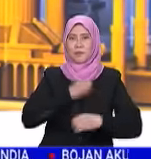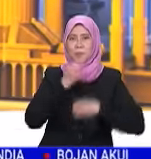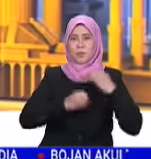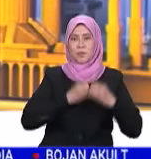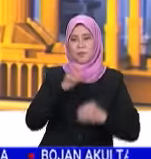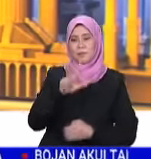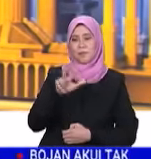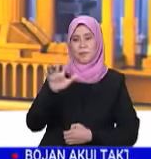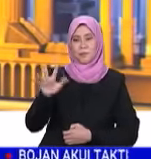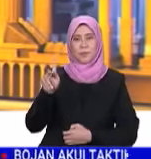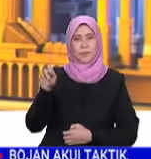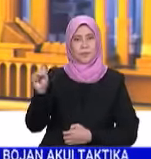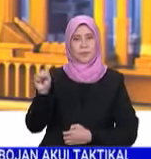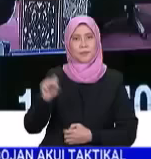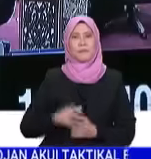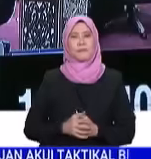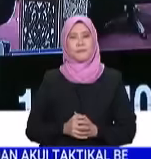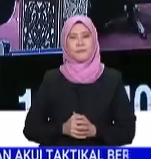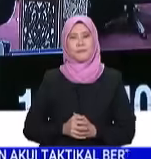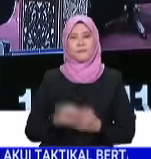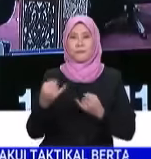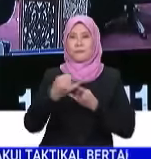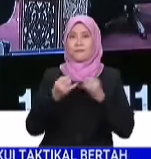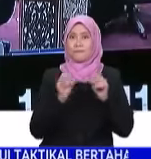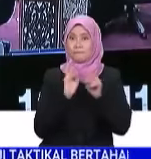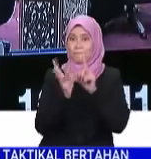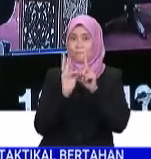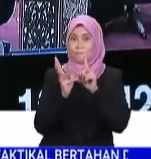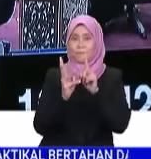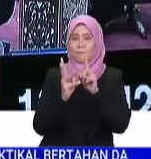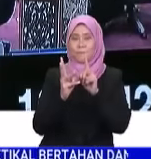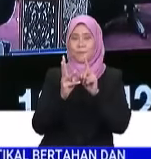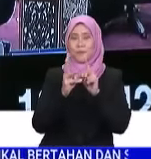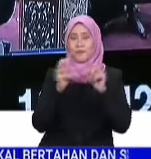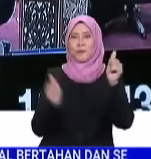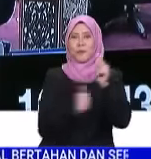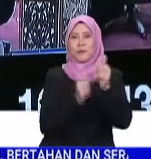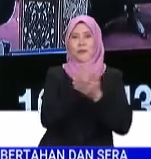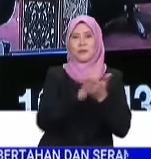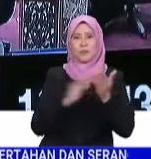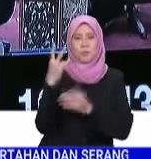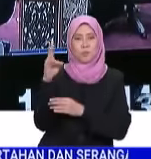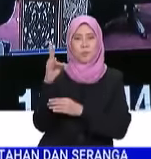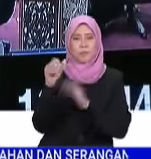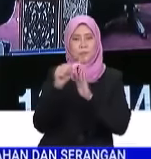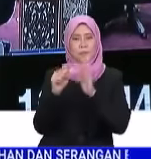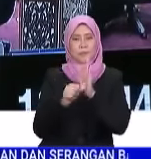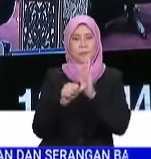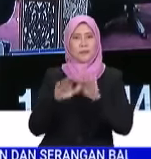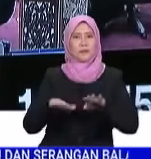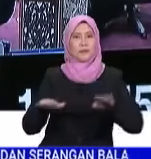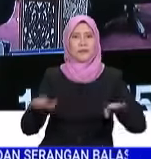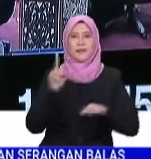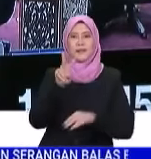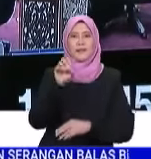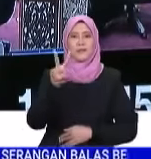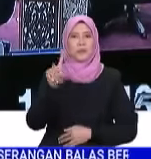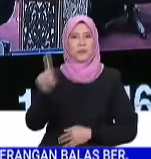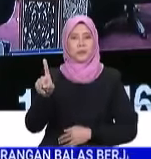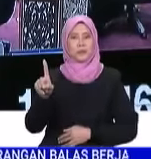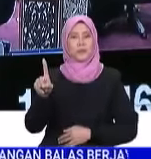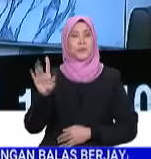35 kes jawatan kebajikan masyarakat di bawah seksyen 17 akta kanak-kanak 2001